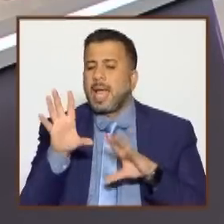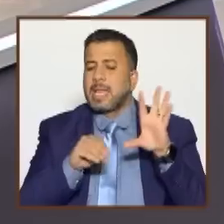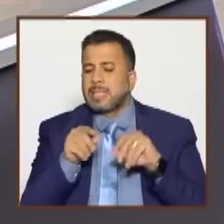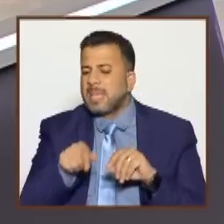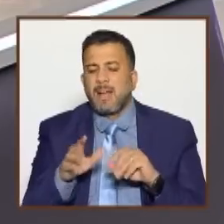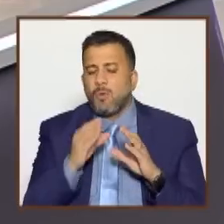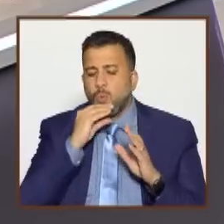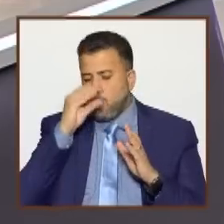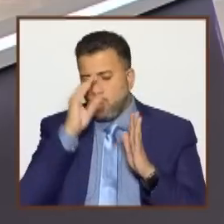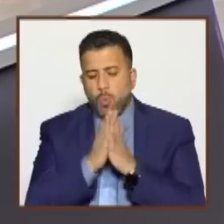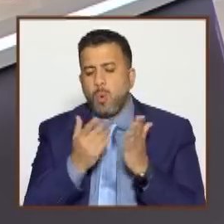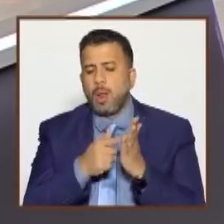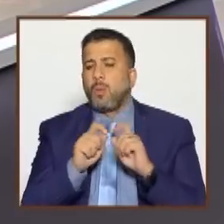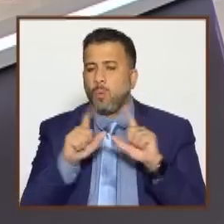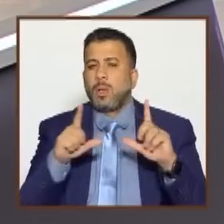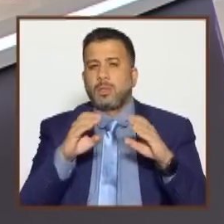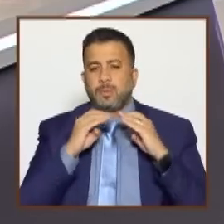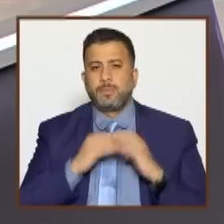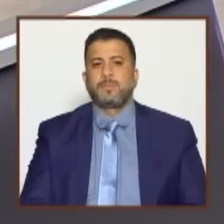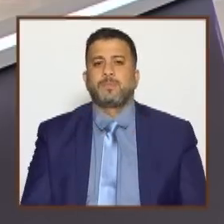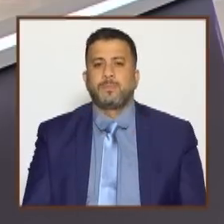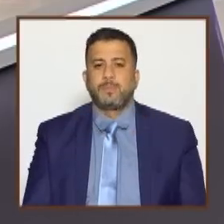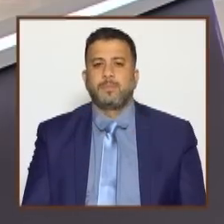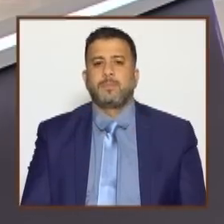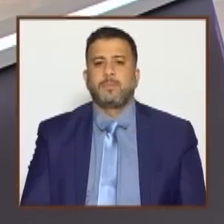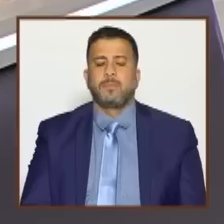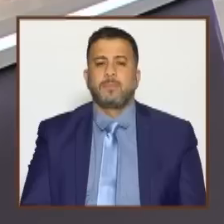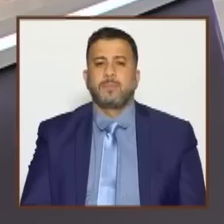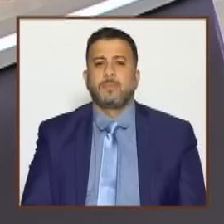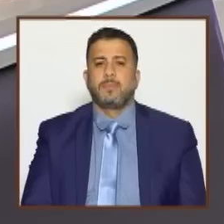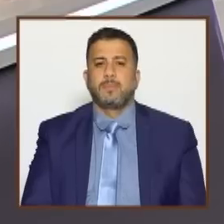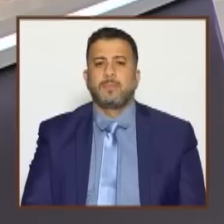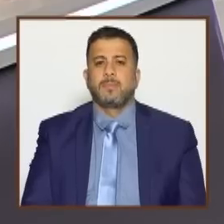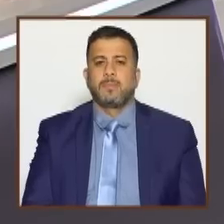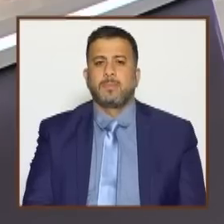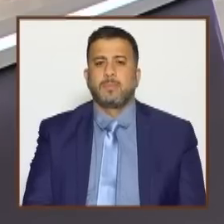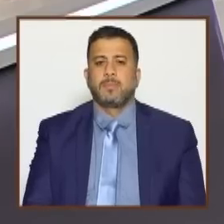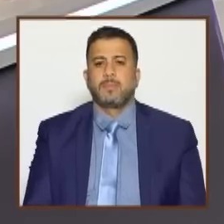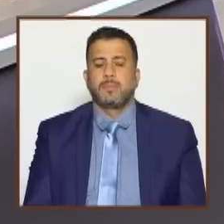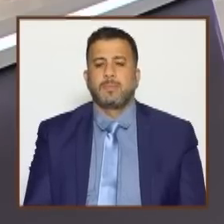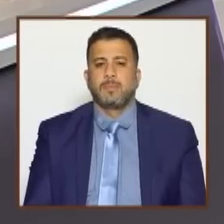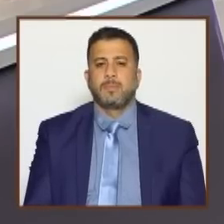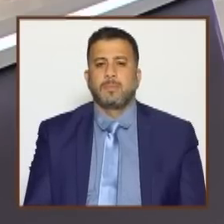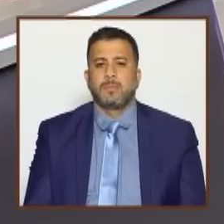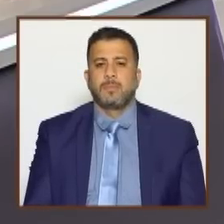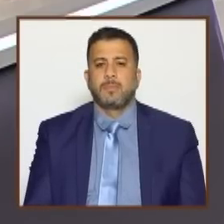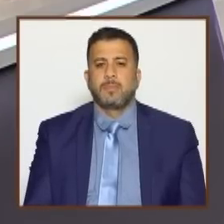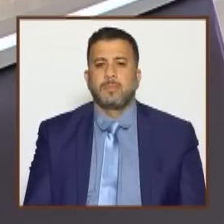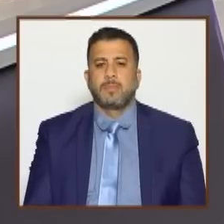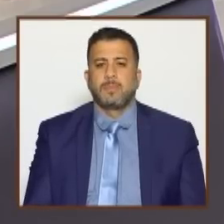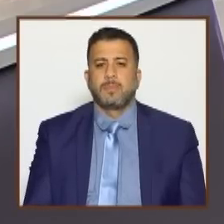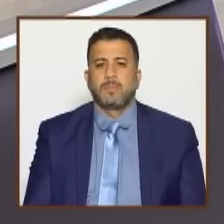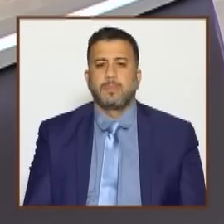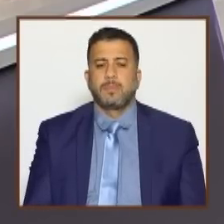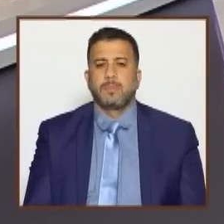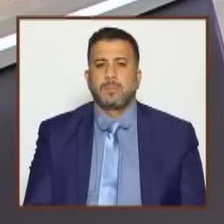السلام. تفضل أبو عائشة. سلام. أبو عائشة من السودان.